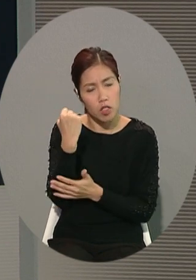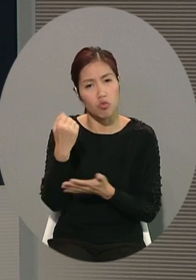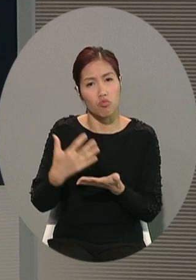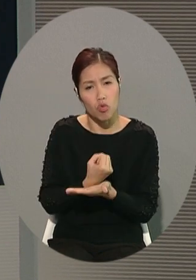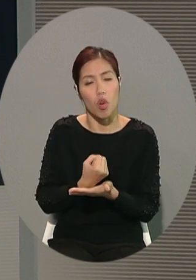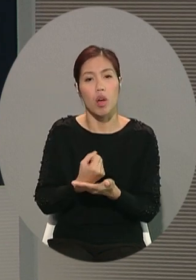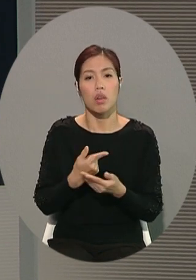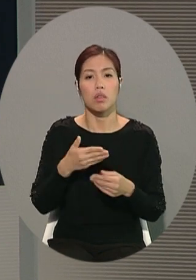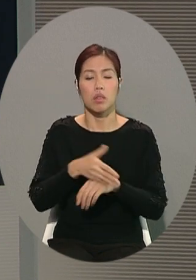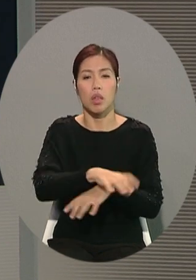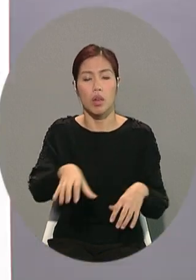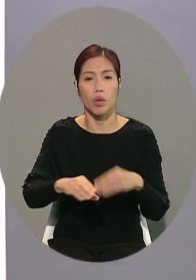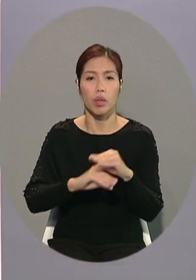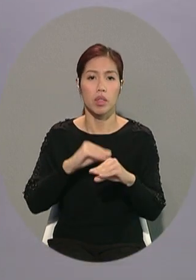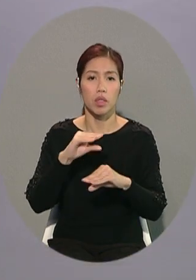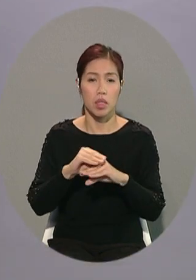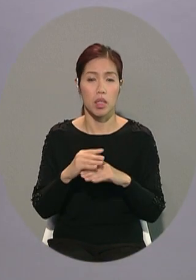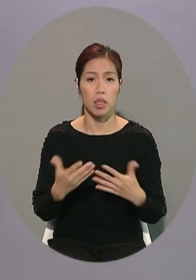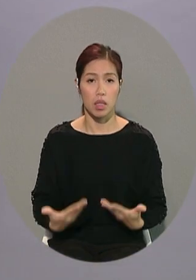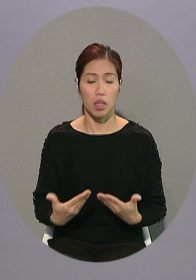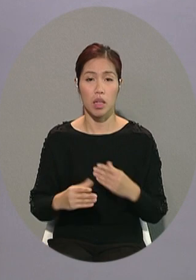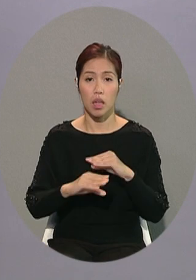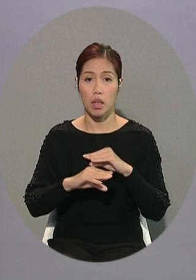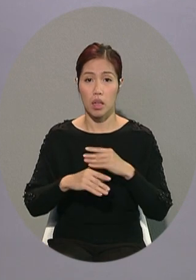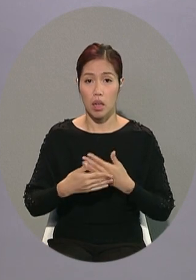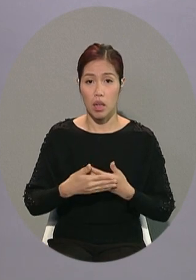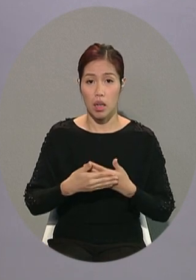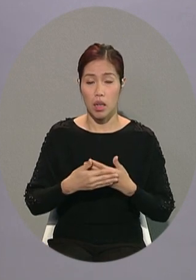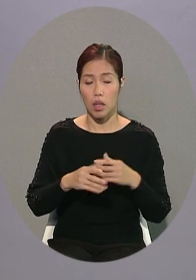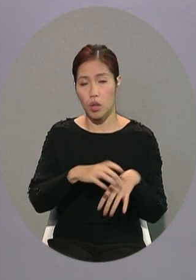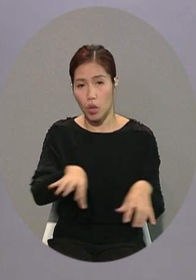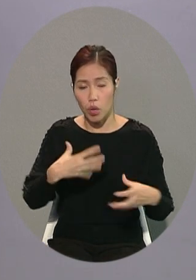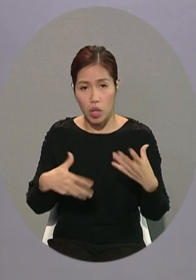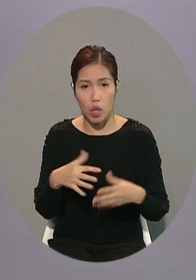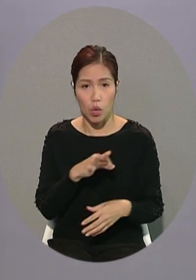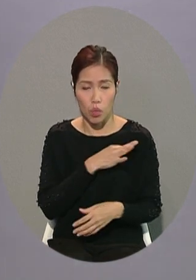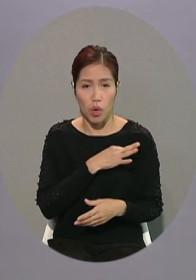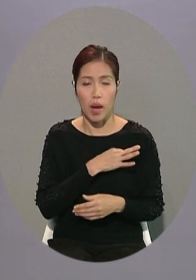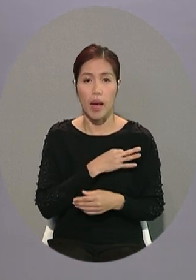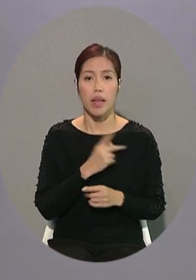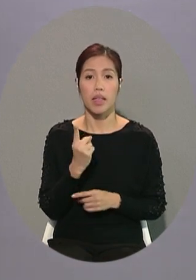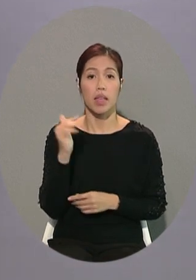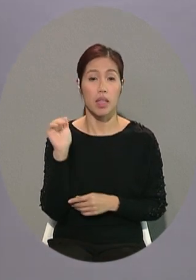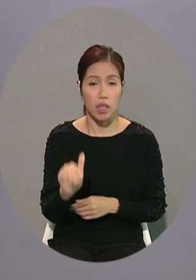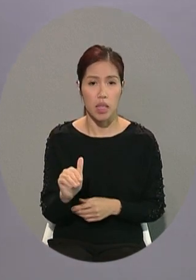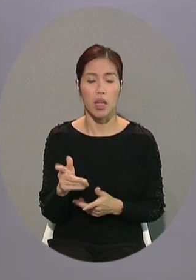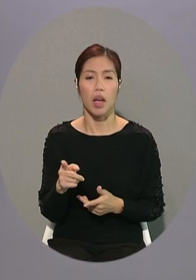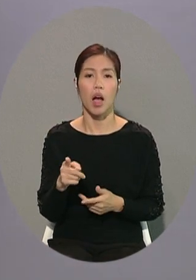建設。 現屆區議會就獲得1億元的撥款，即是可以去決定做什麼工程或者項